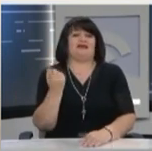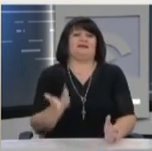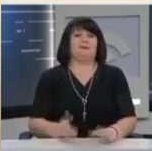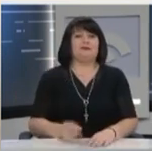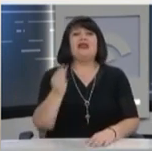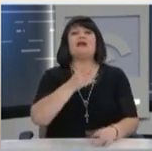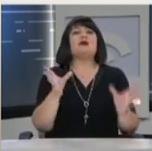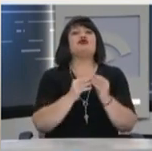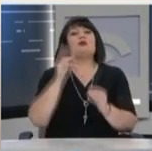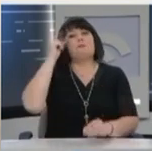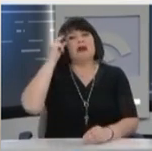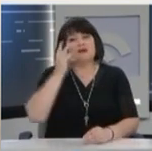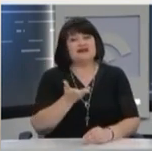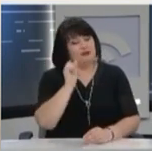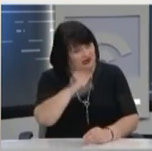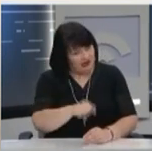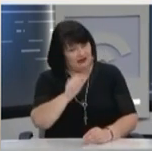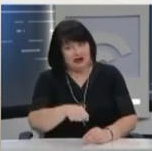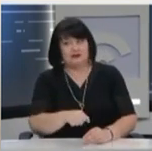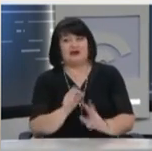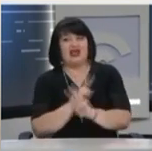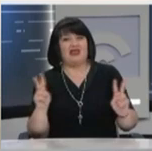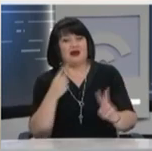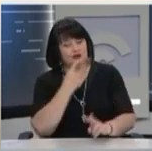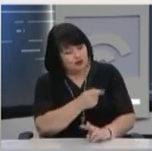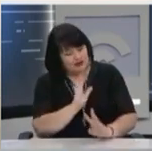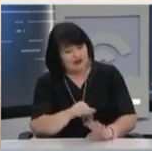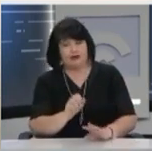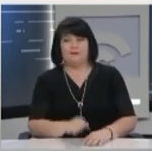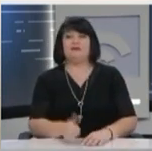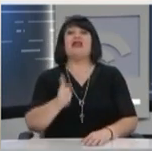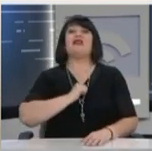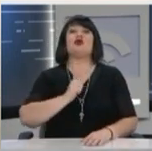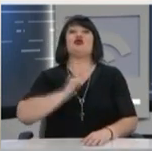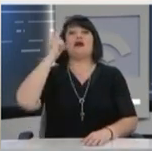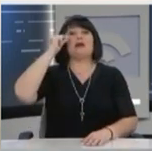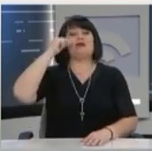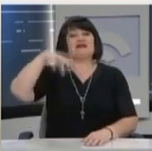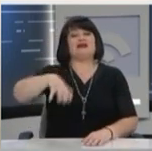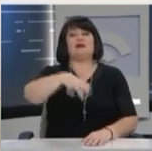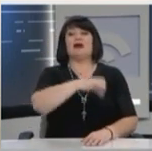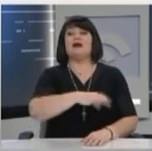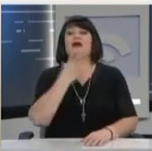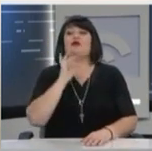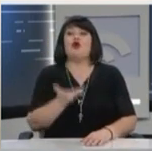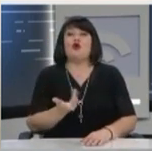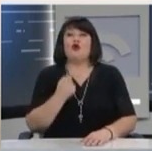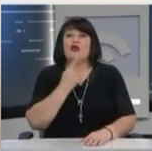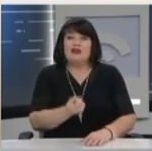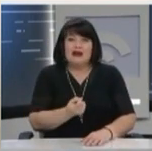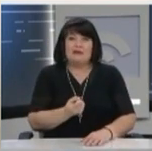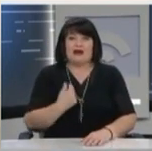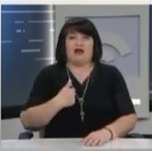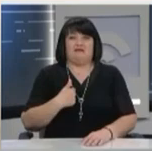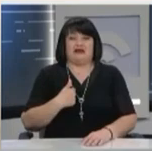και τα πανεπιστήμια τώρα. Είμαι υπέρ. Το ξεκαθαρίζω. Ιδιωτικά πανεπιστήμια. Γιατί δεν ανακαλύψαμε εμείς στην